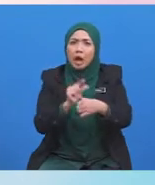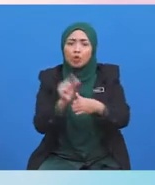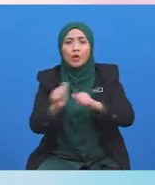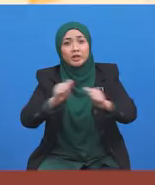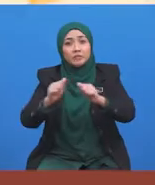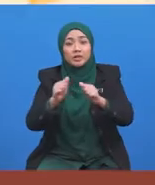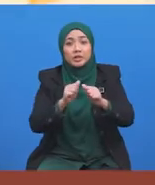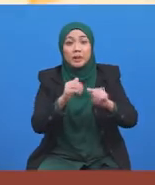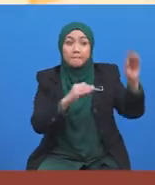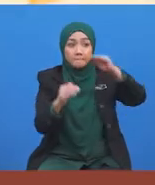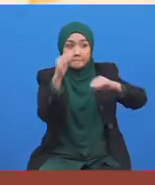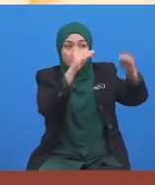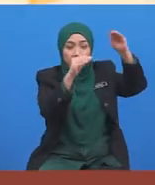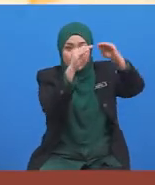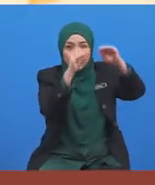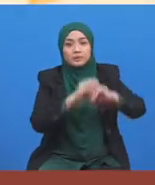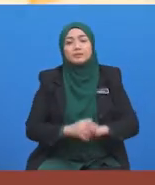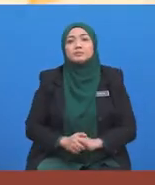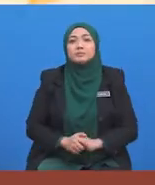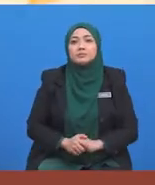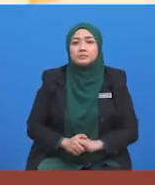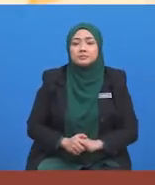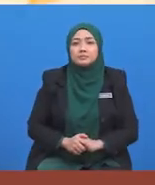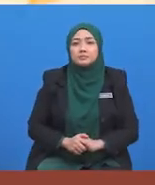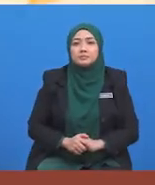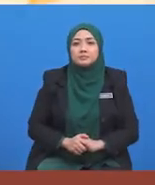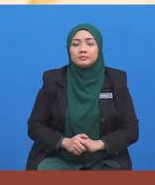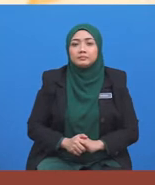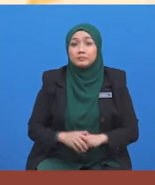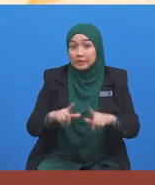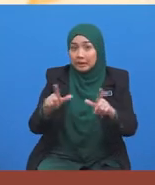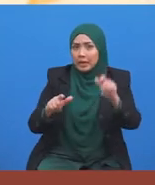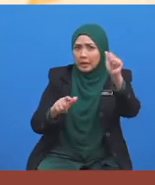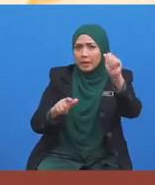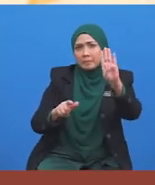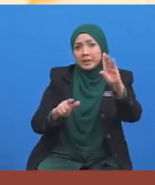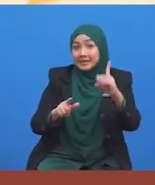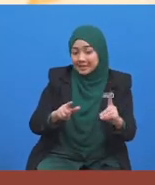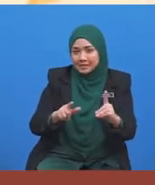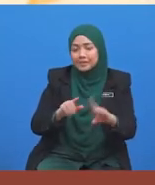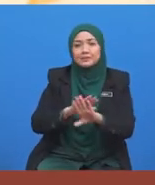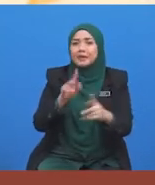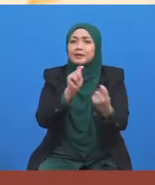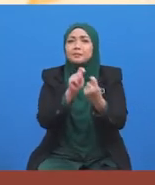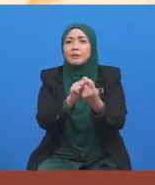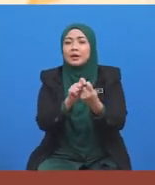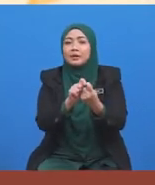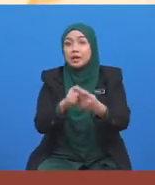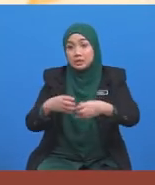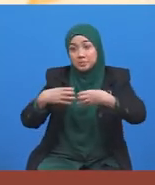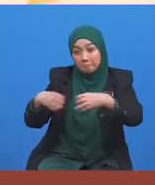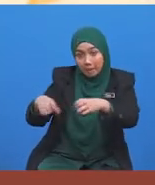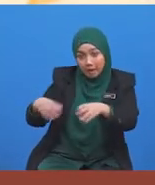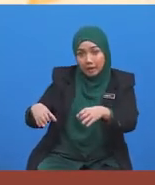pembinaan. Jawapan A, B dan D tidak tepat kerana ini adalah kesan pergerakan jisim secara